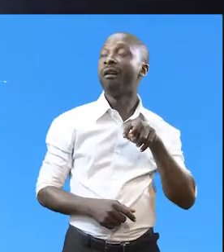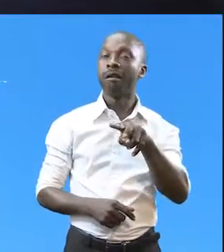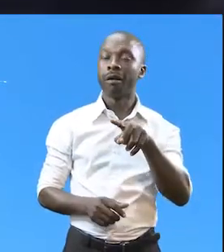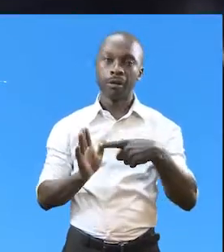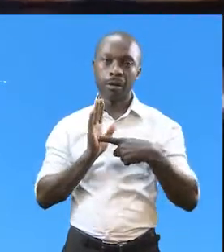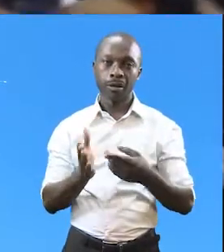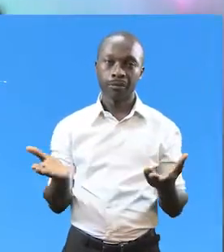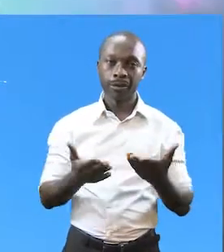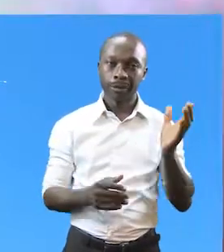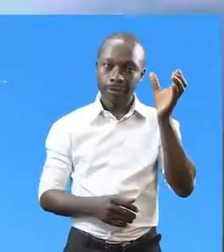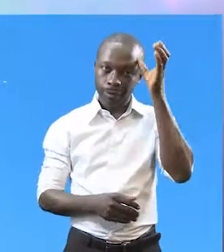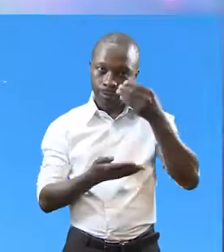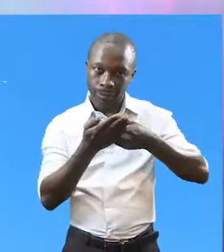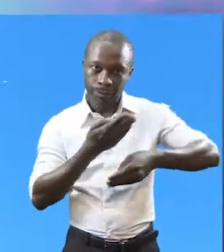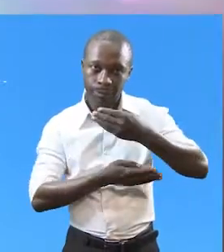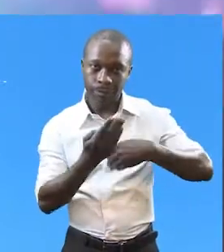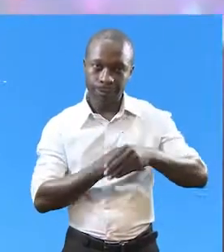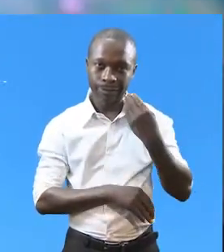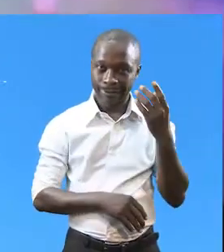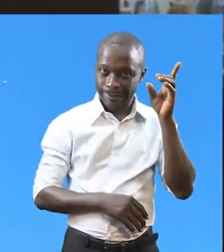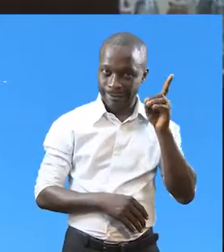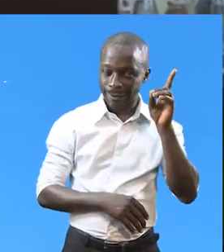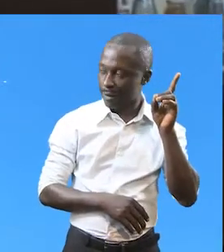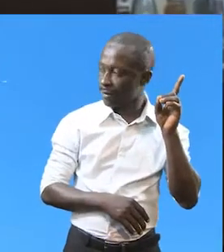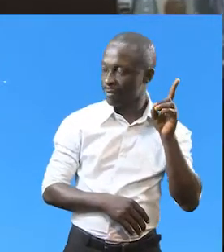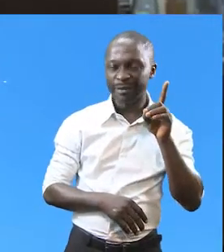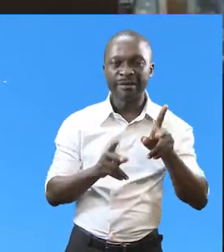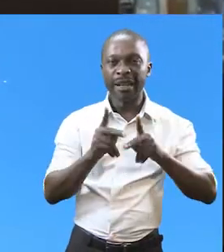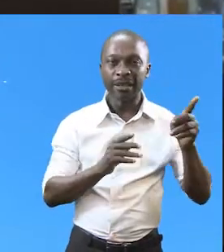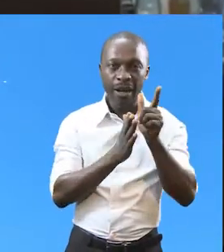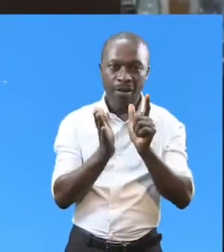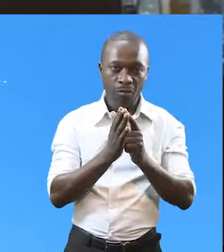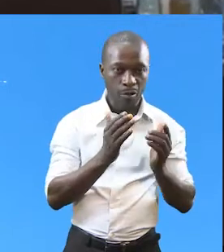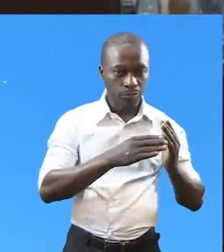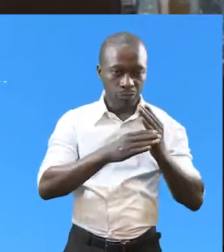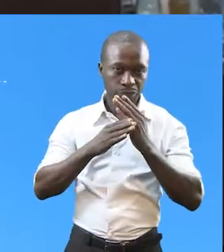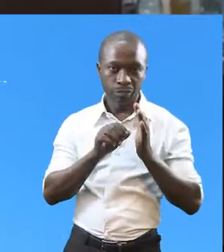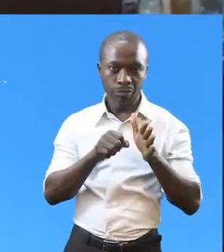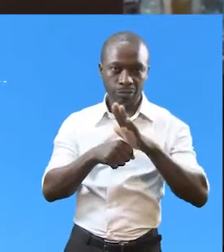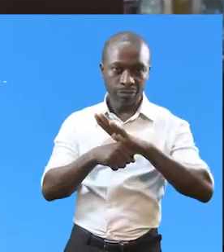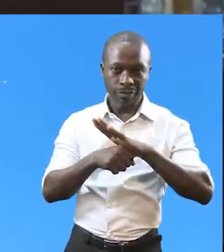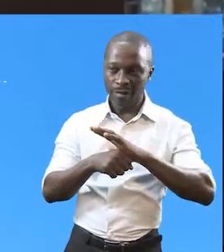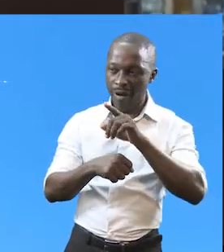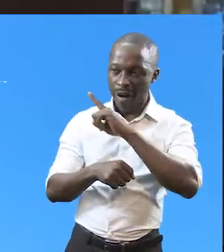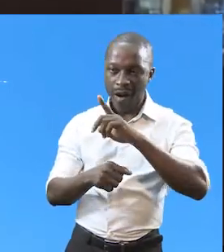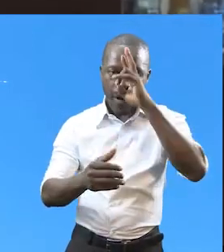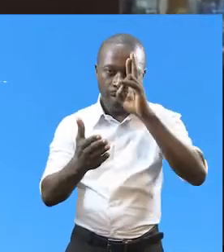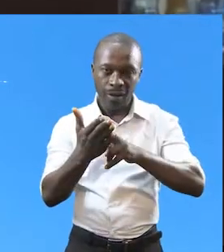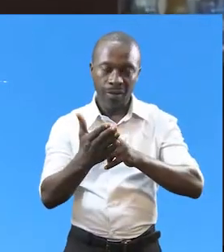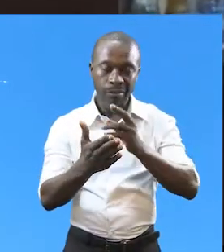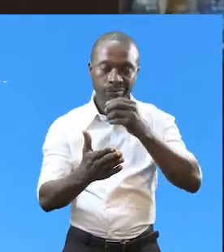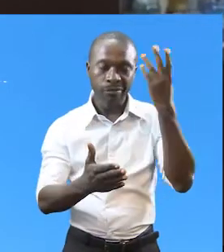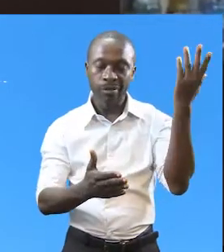du Cameroun, ce relâchement et ce manque d'encadrement devient de plus en plus préoccupant. Certains déplorent l'excès de chaleur